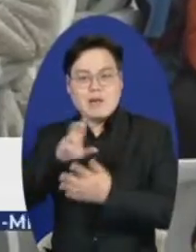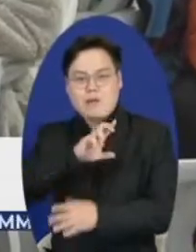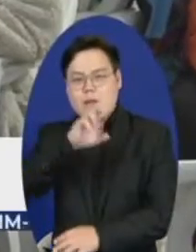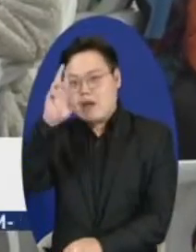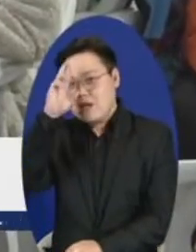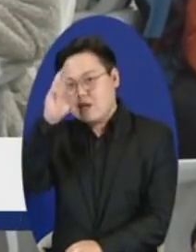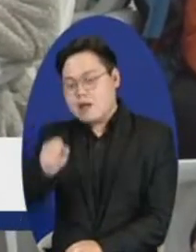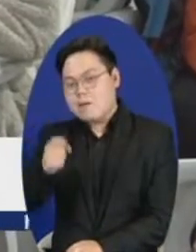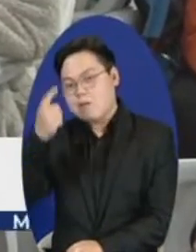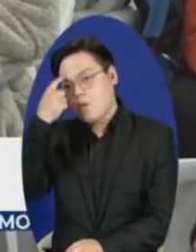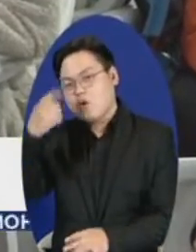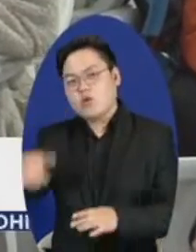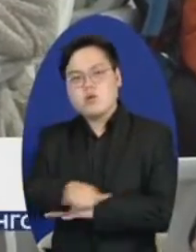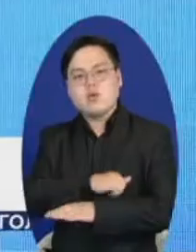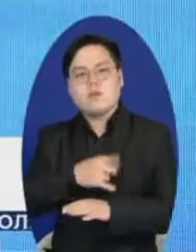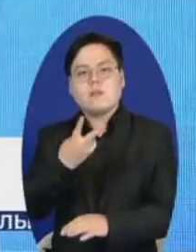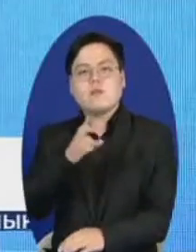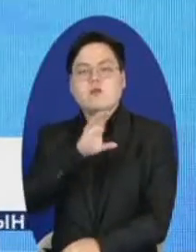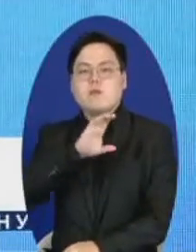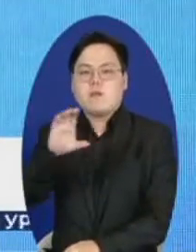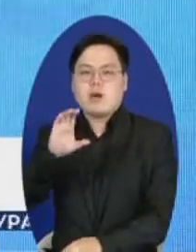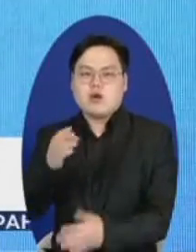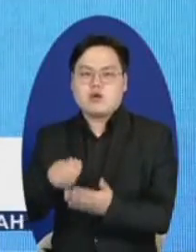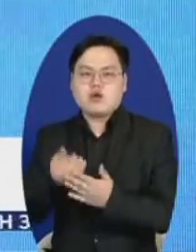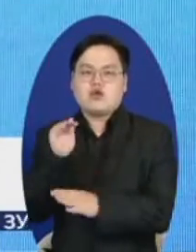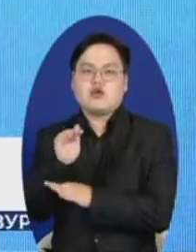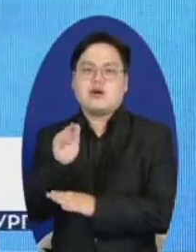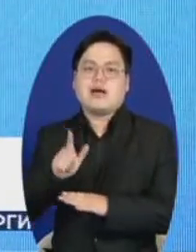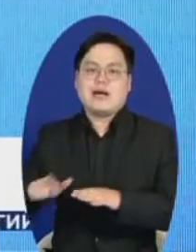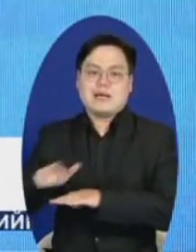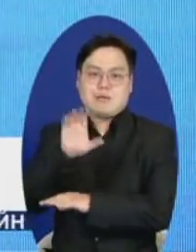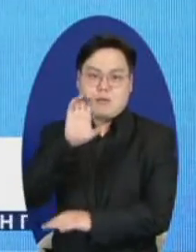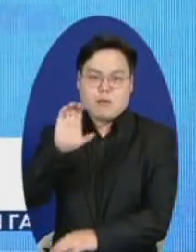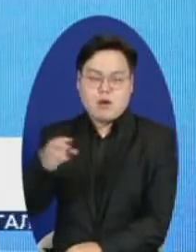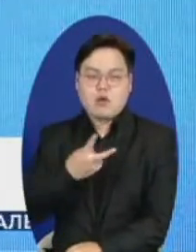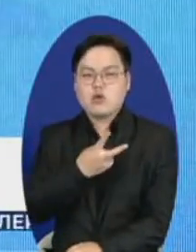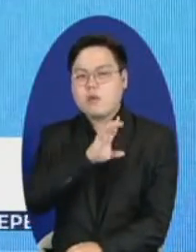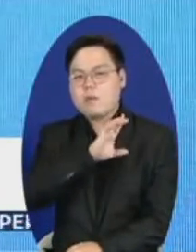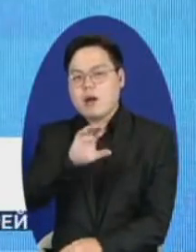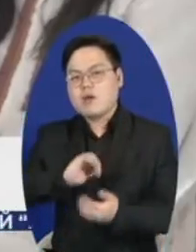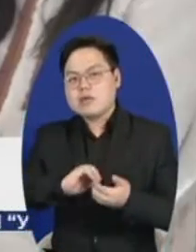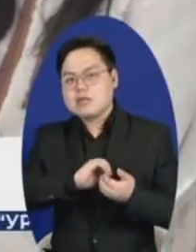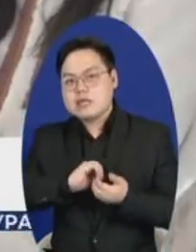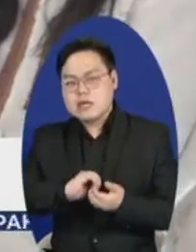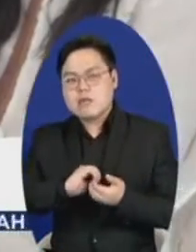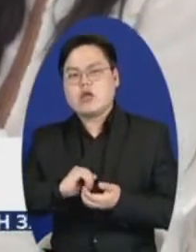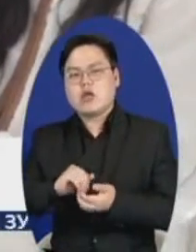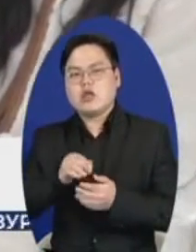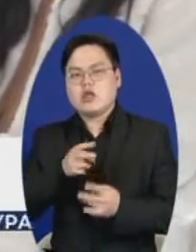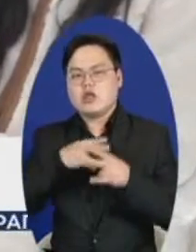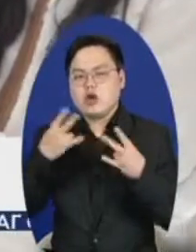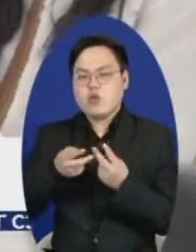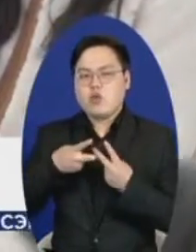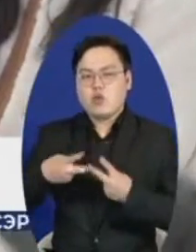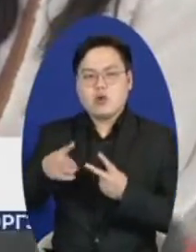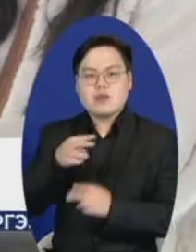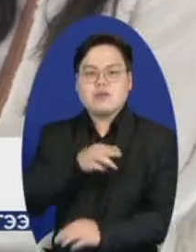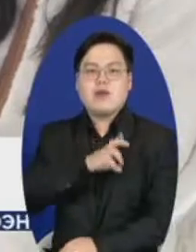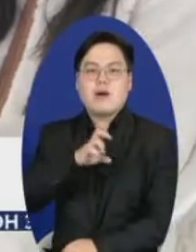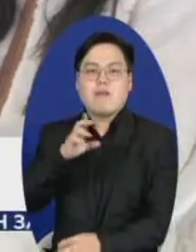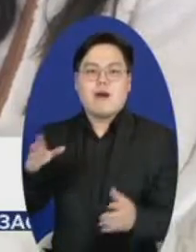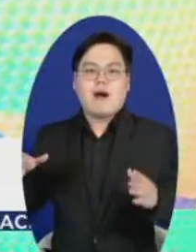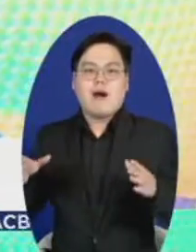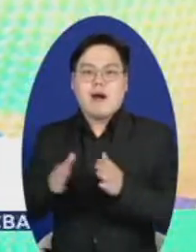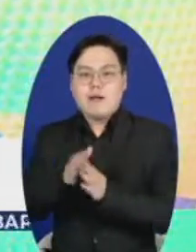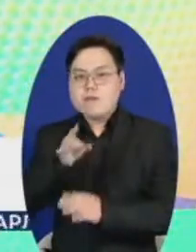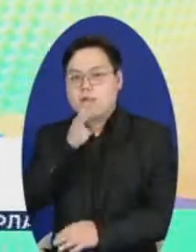аялал жуулчлалын яам, Монгол улс дахь нэгдсэн үндэсний байгууллагын суурин төлөөлөгчийн газар, нэгдсэн үндэсний байгууллагын нийгэмлэг, нийгэмд үйлчлэх төрийн бас байгууллагатай